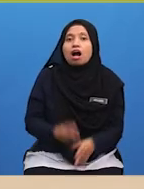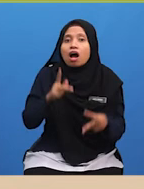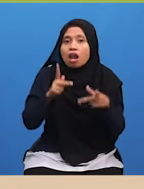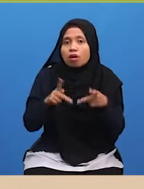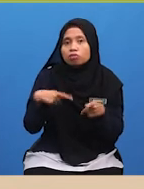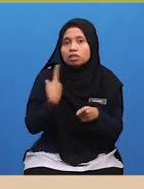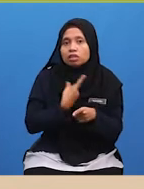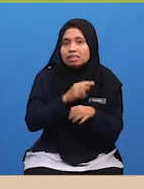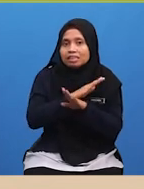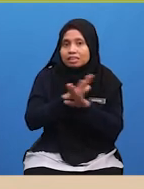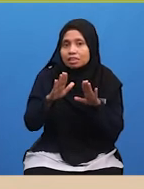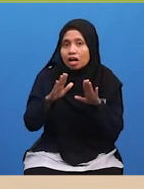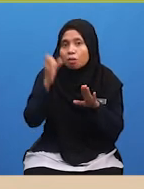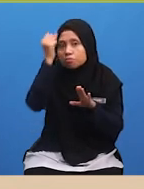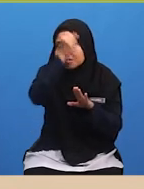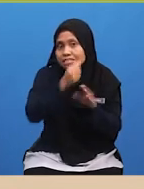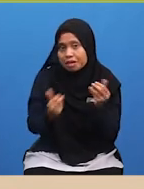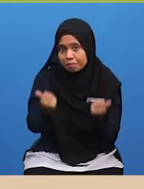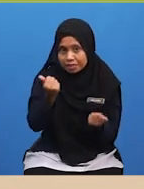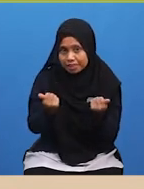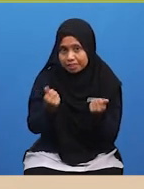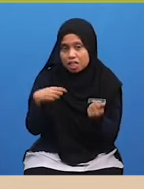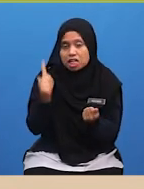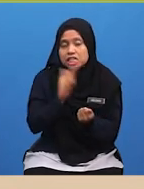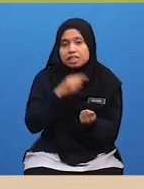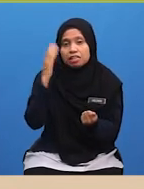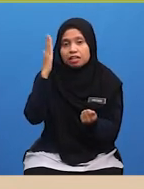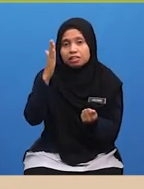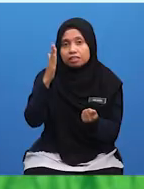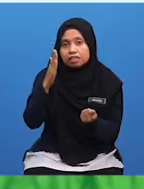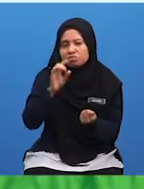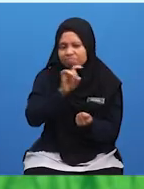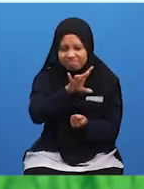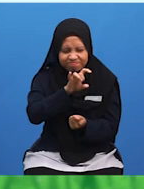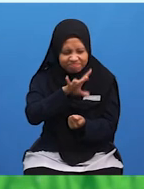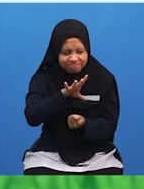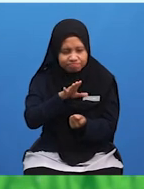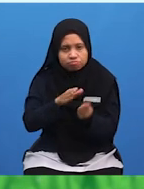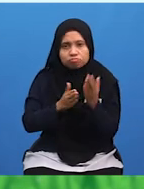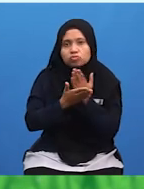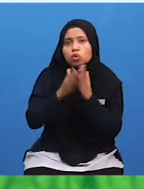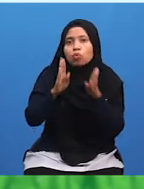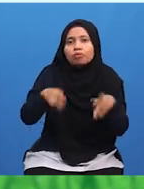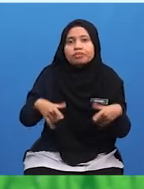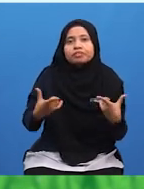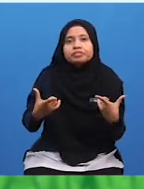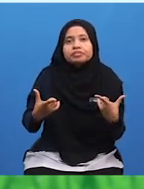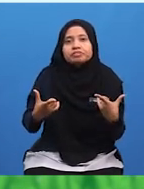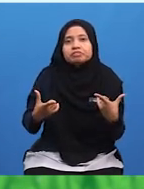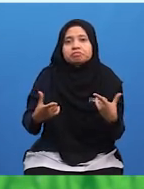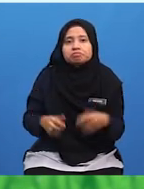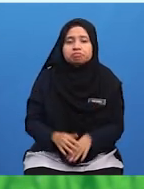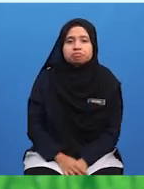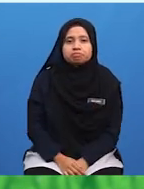Sekiranya kita tidak bersikap adil, kita akan dibenci oleh orang lain.